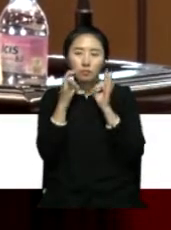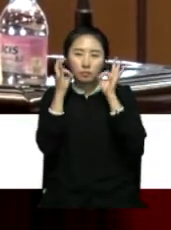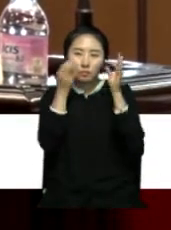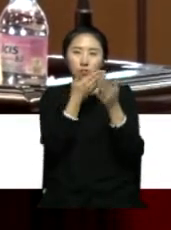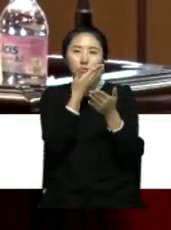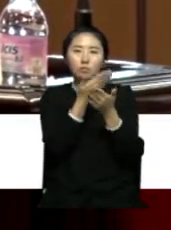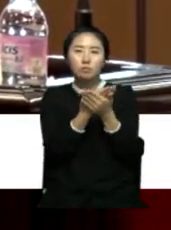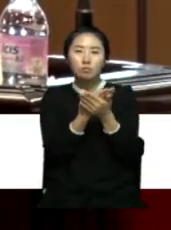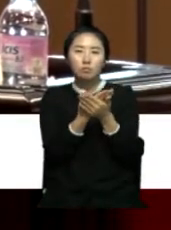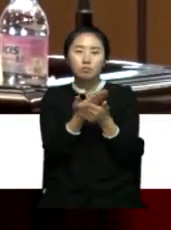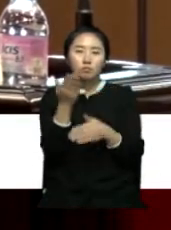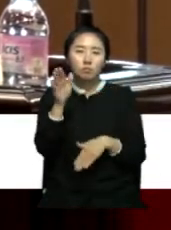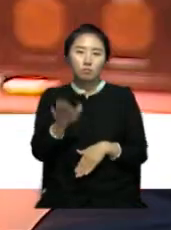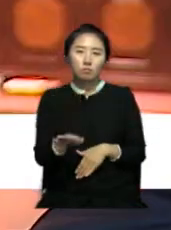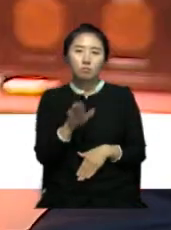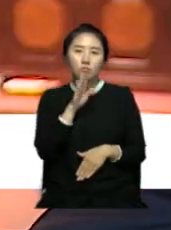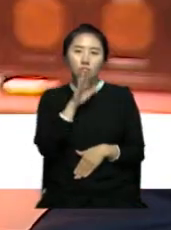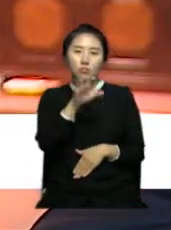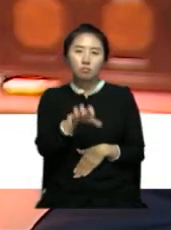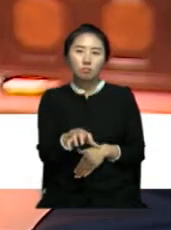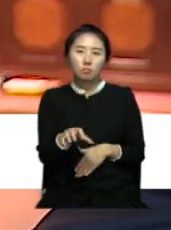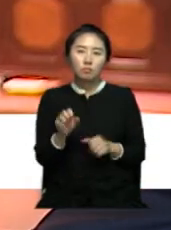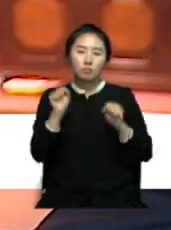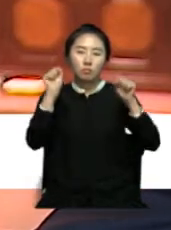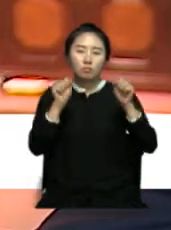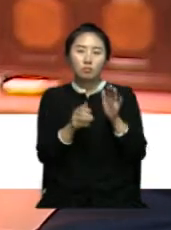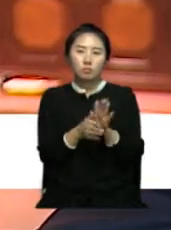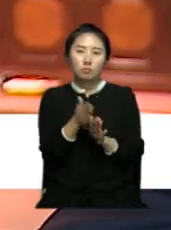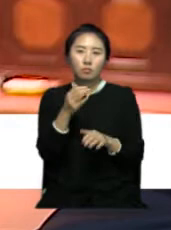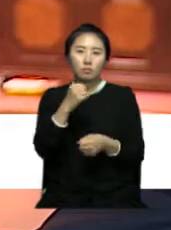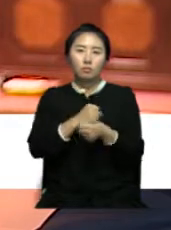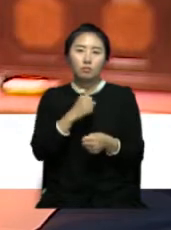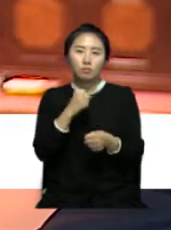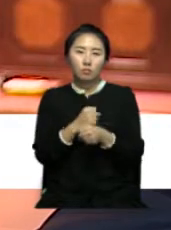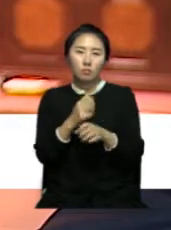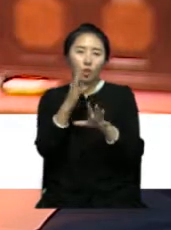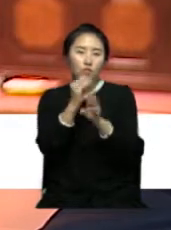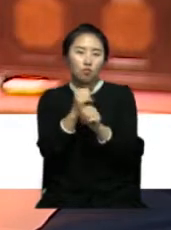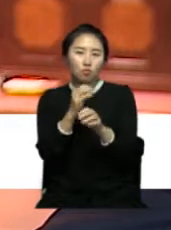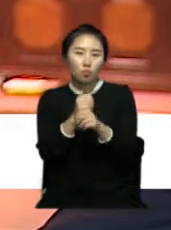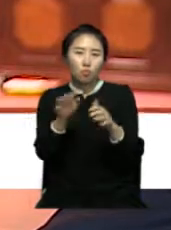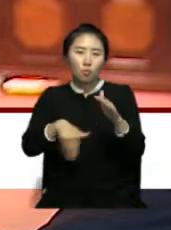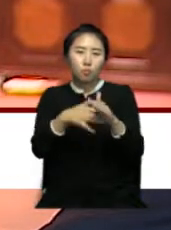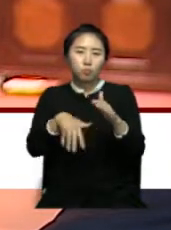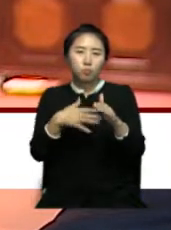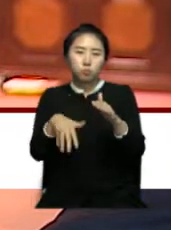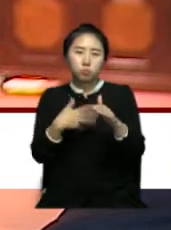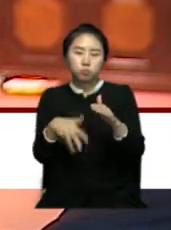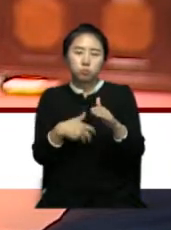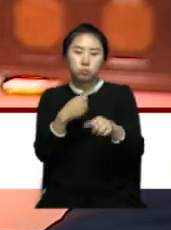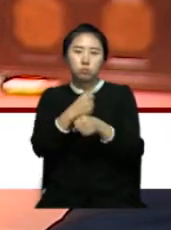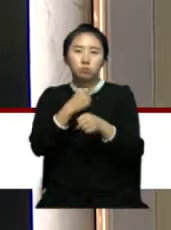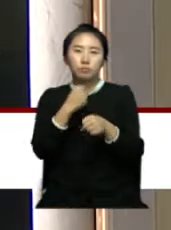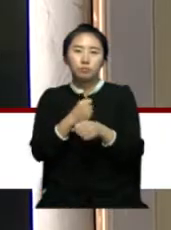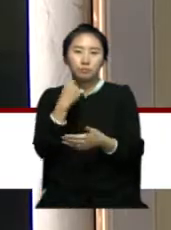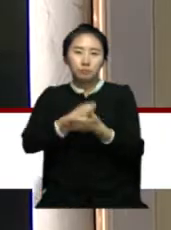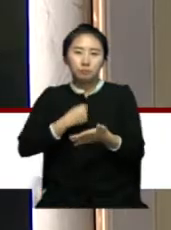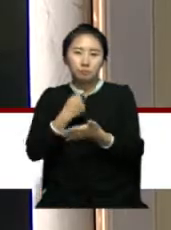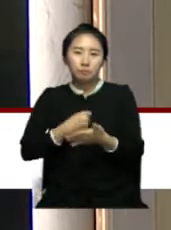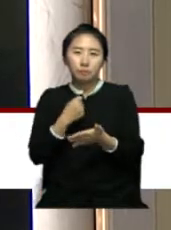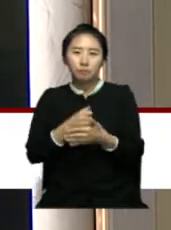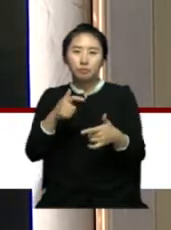것이 중요한데 현실은 구립 체육시설이 주소 마서 엉터리로 관리하고 있는 답답한 실정입니다